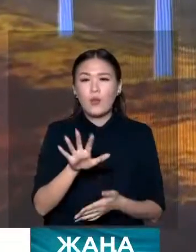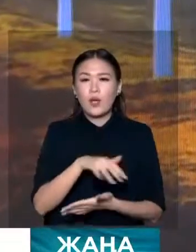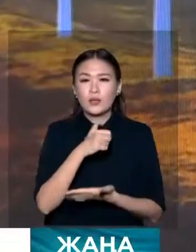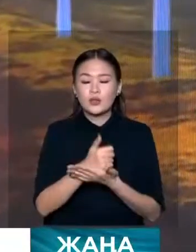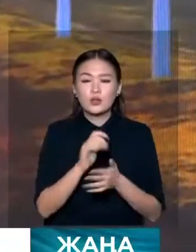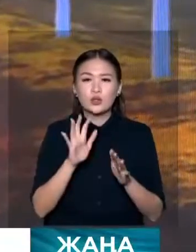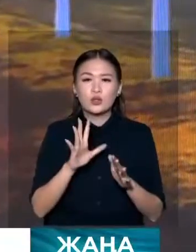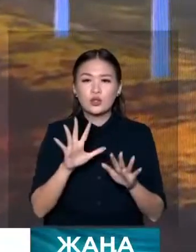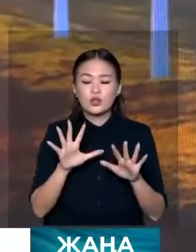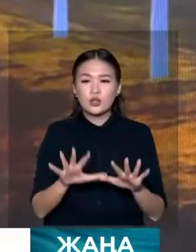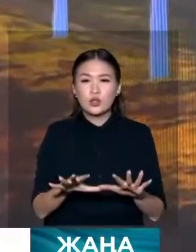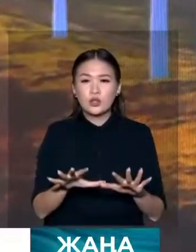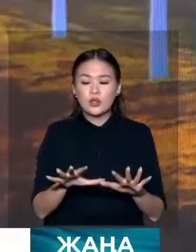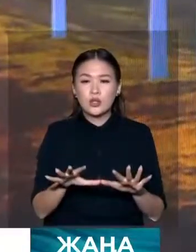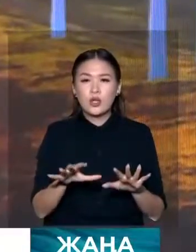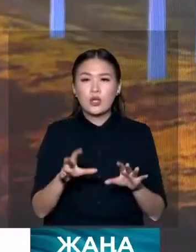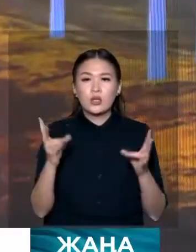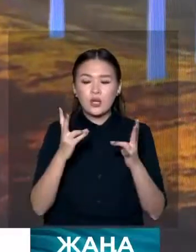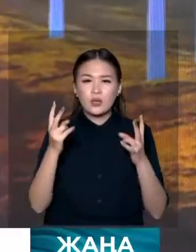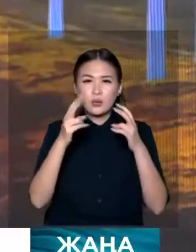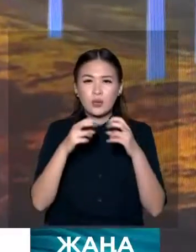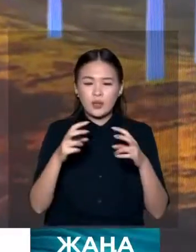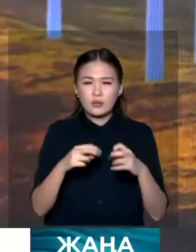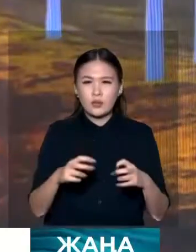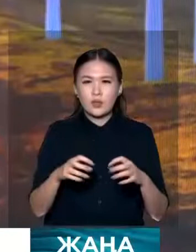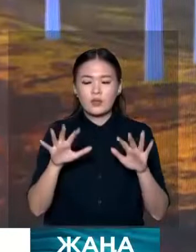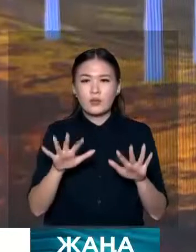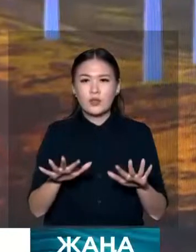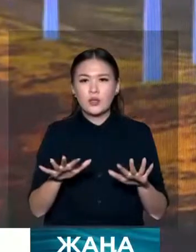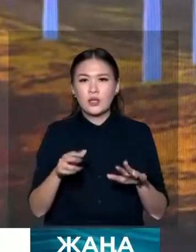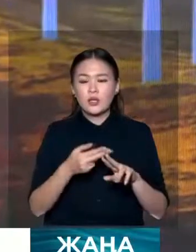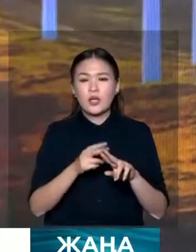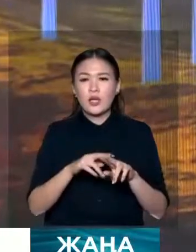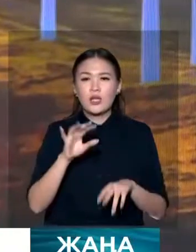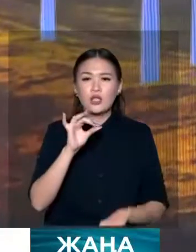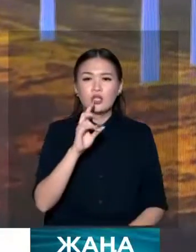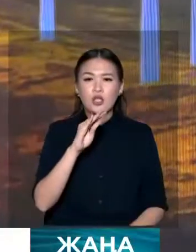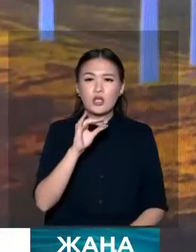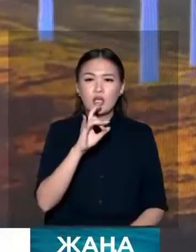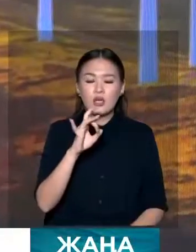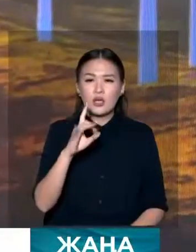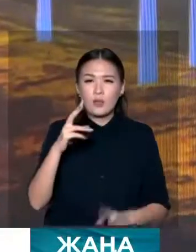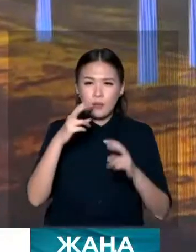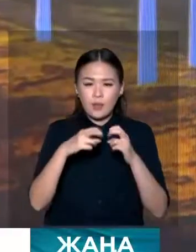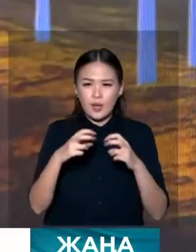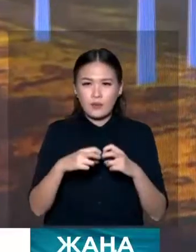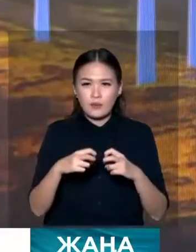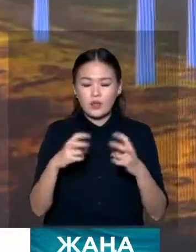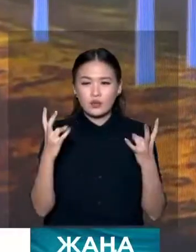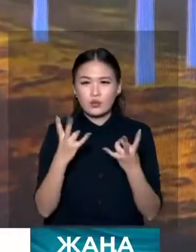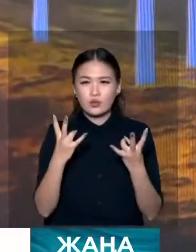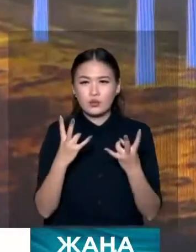сол жерді дұрыс зерттеу. Өйткені инженерлік зерттеулер дұрыс жүргізілу